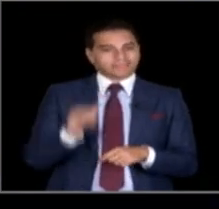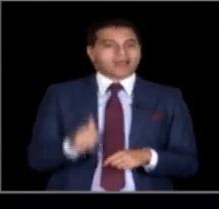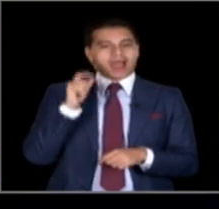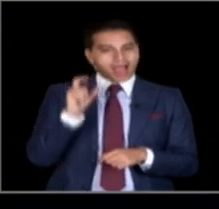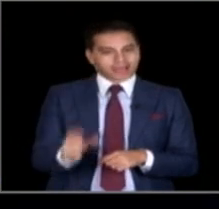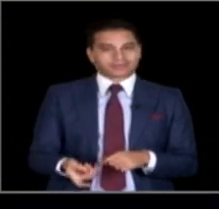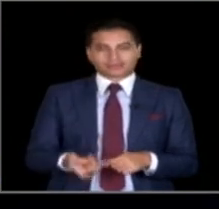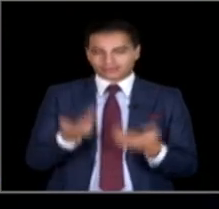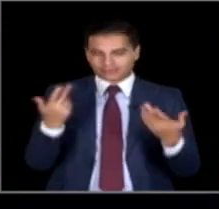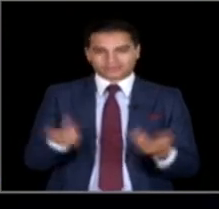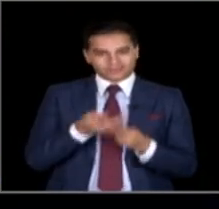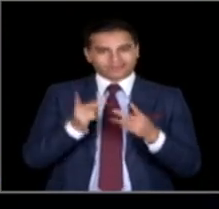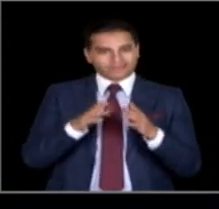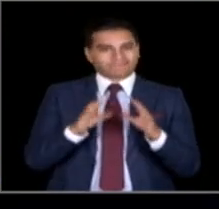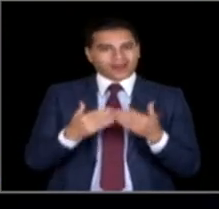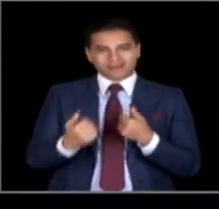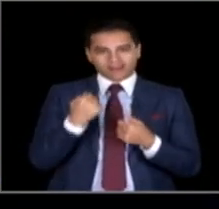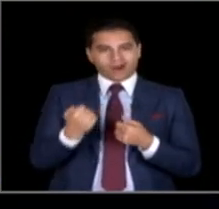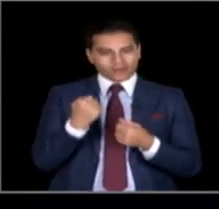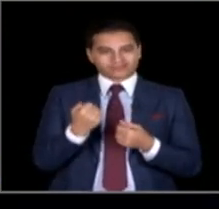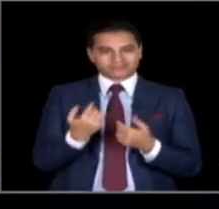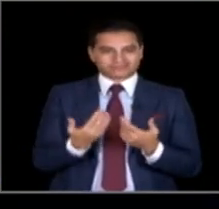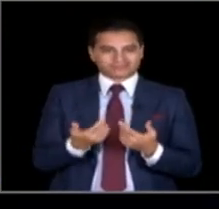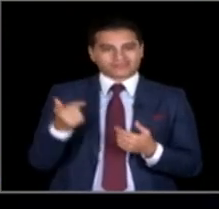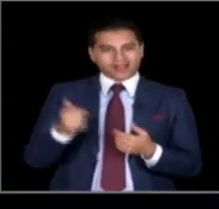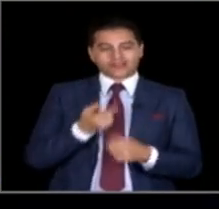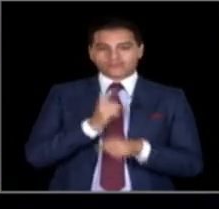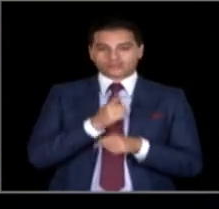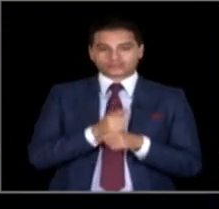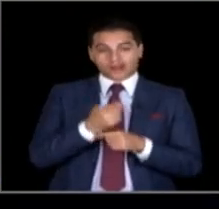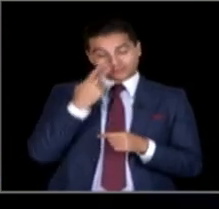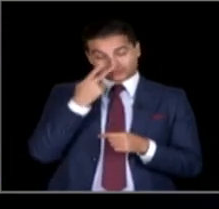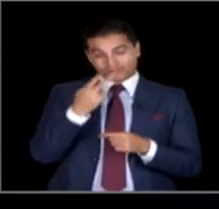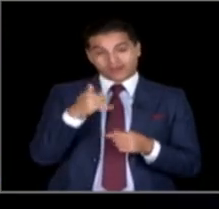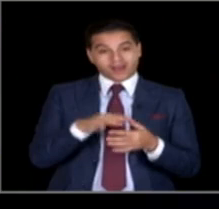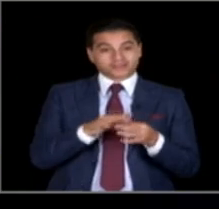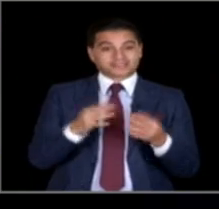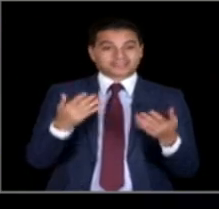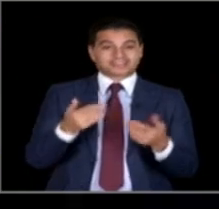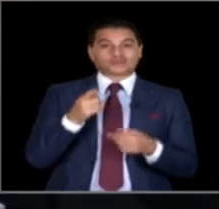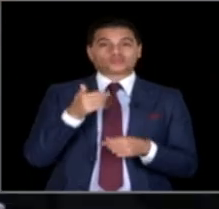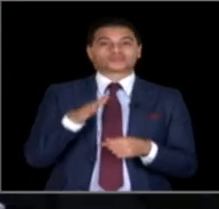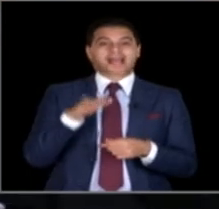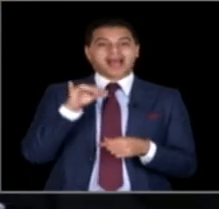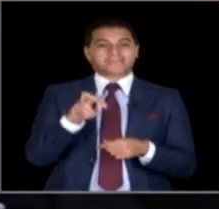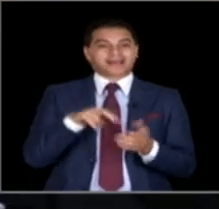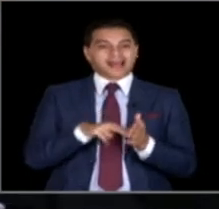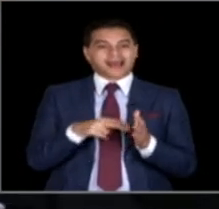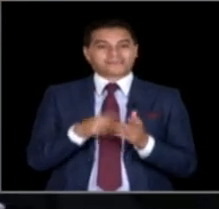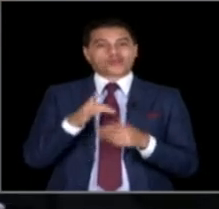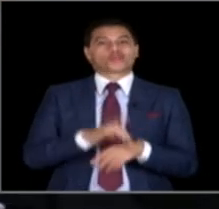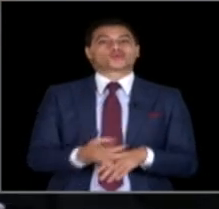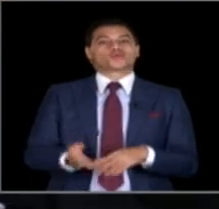وايمان، فريق قوي، فريق تقيل. فالنهارده مدير فني نشوف هيعمل ايه. ازيك يا اسامه؟ الله يسلمك.